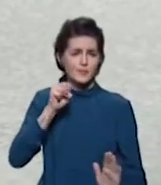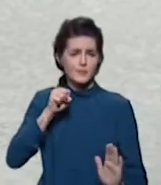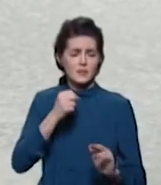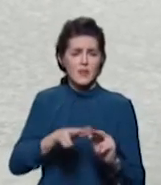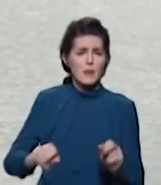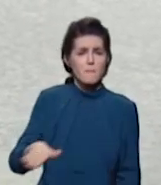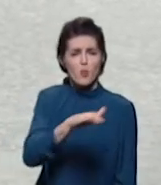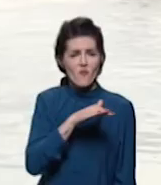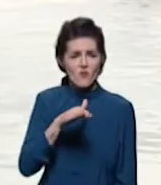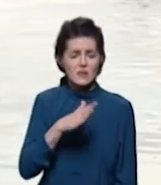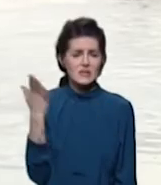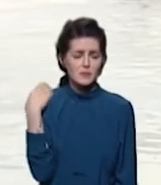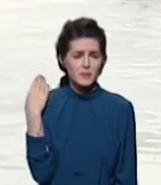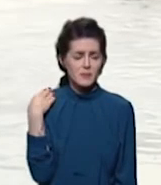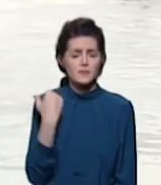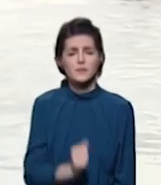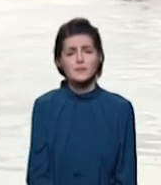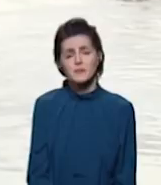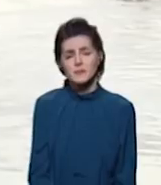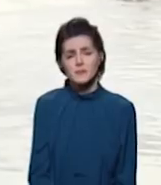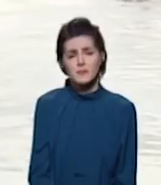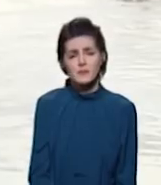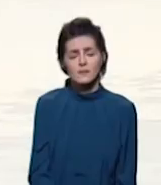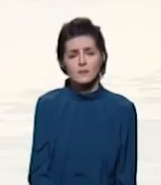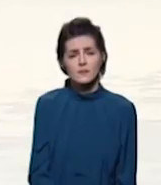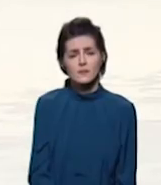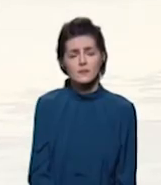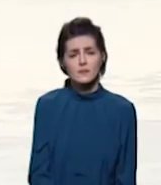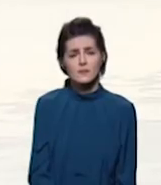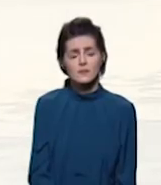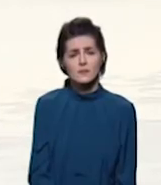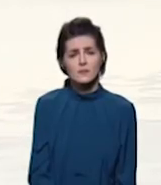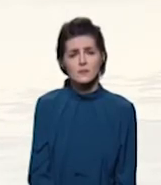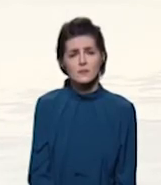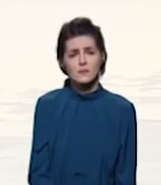поверхню на спині. Олексій Куделя, Максим Запорожець, телеканал «Донбас».